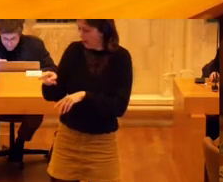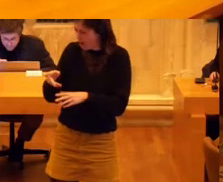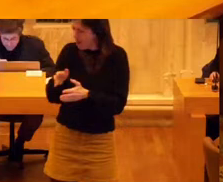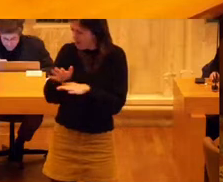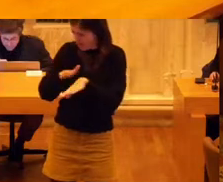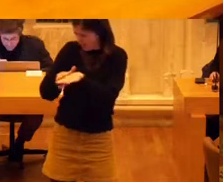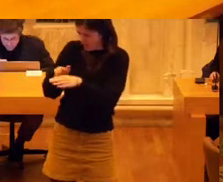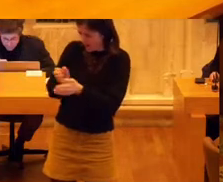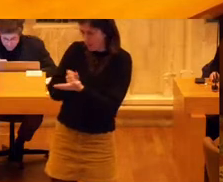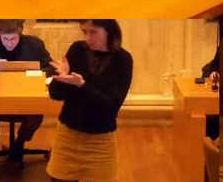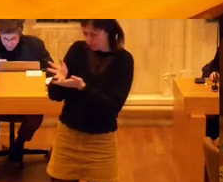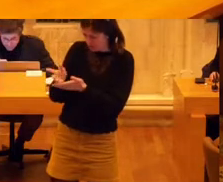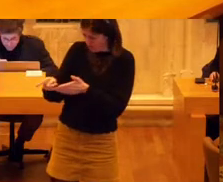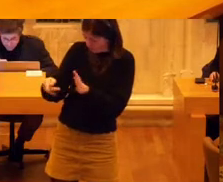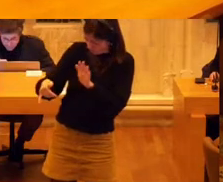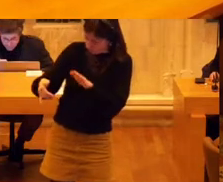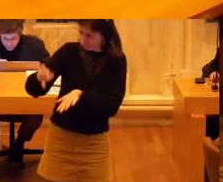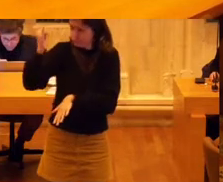projet.